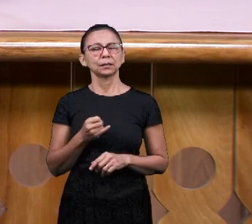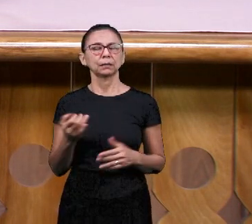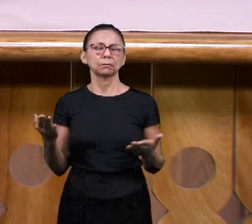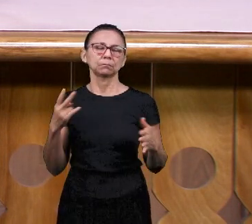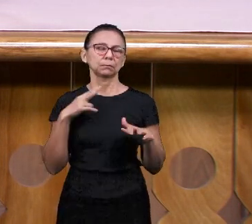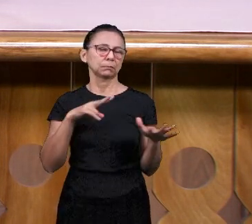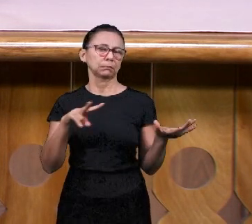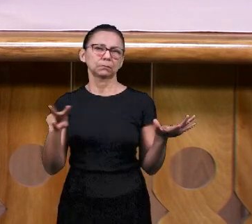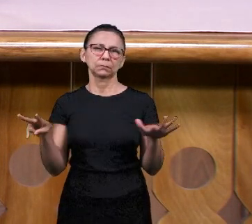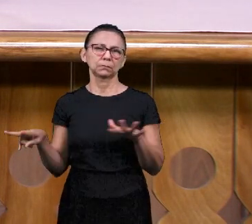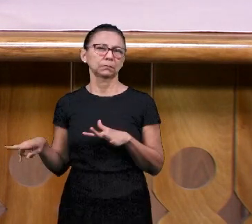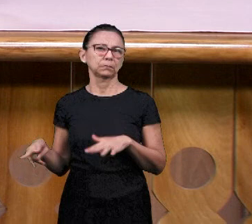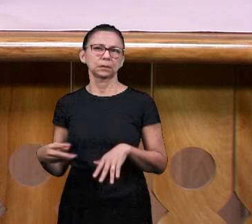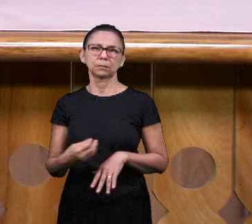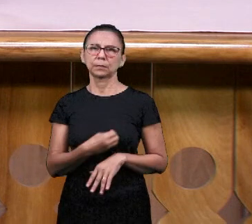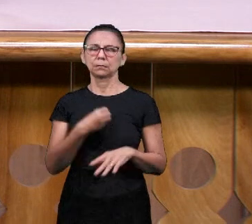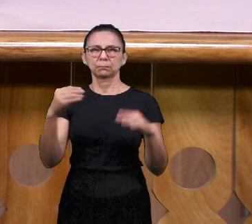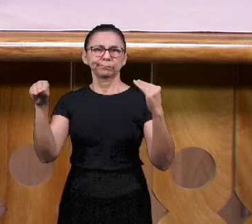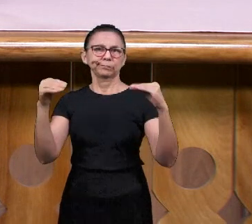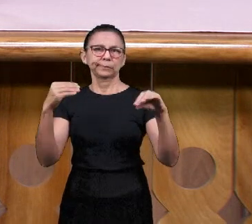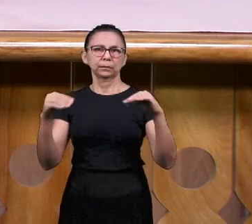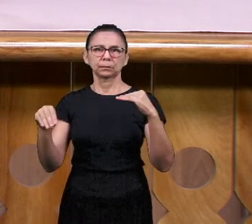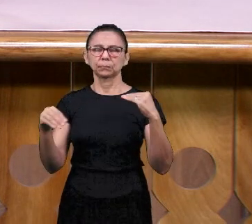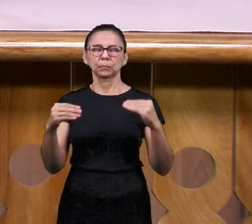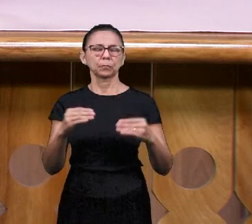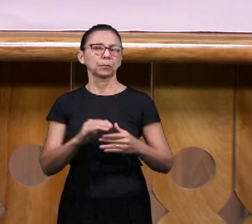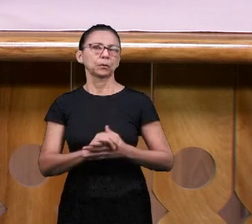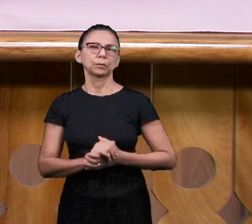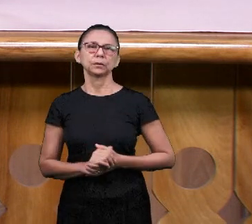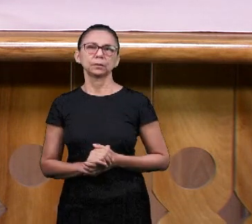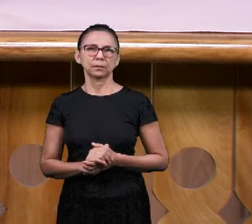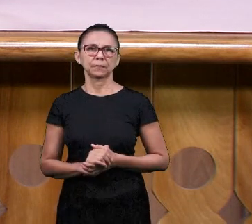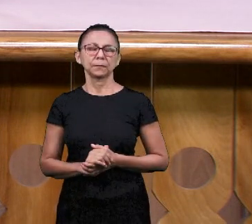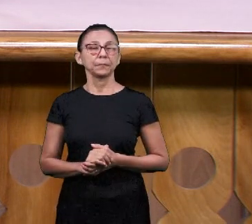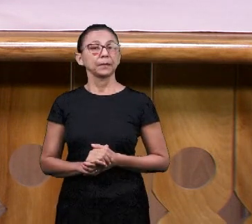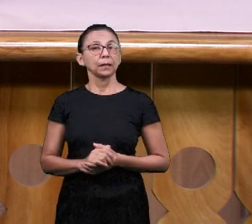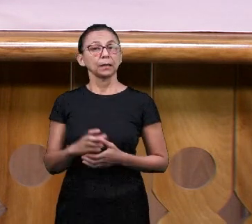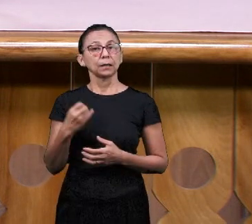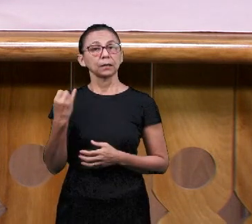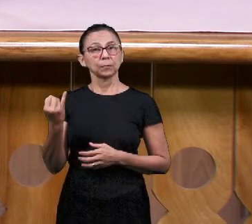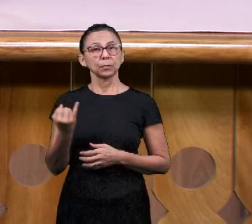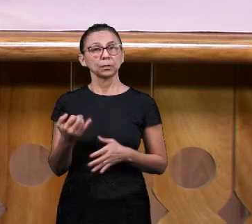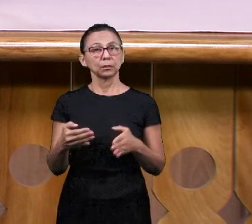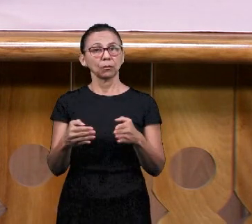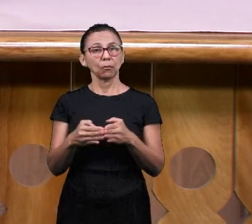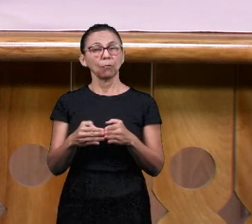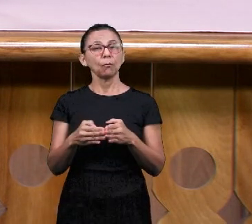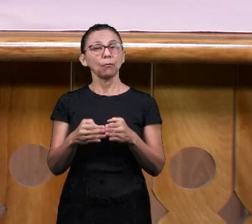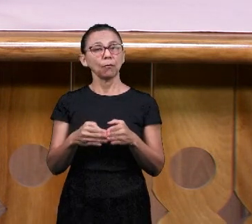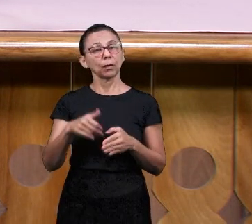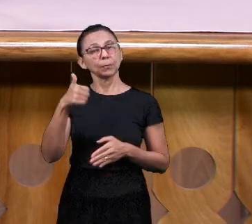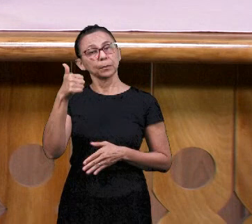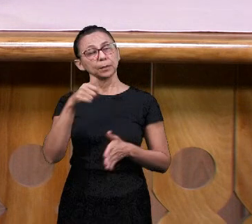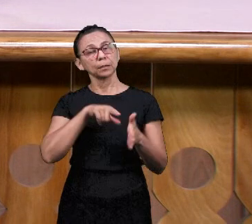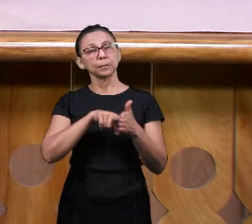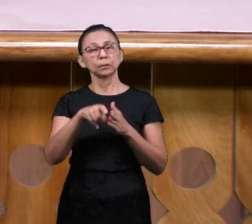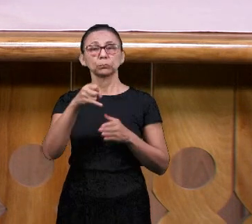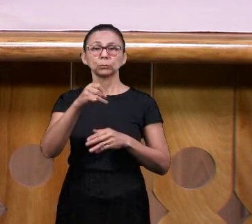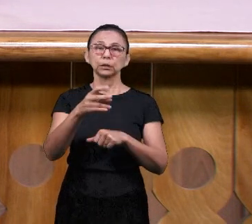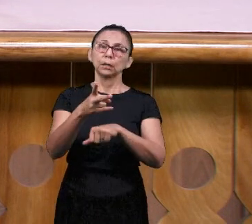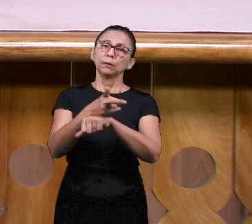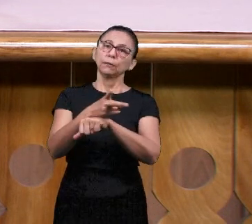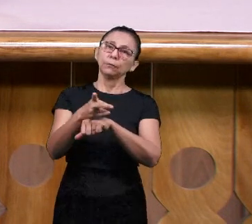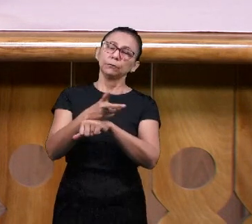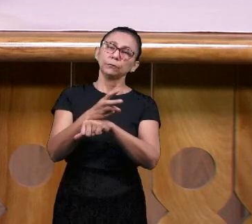les participations envoyées, dans les contributions, la forme de participation envoyée par les frères et sœurs en vidéo ou à travers